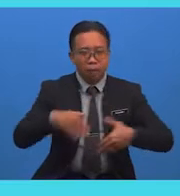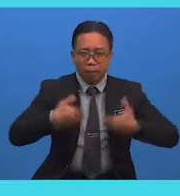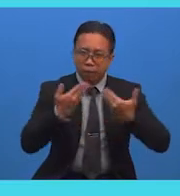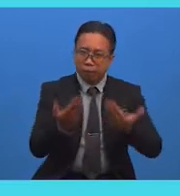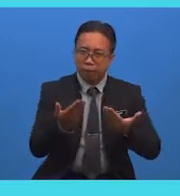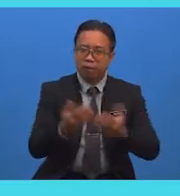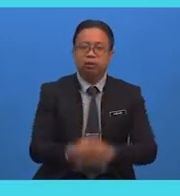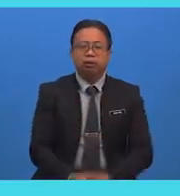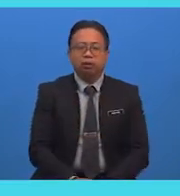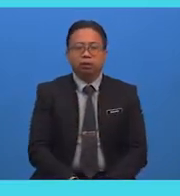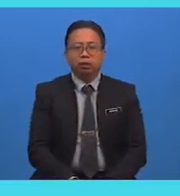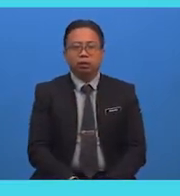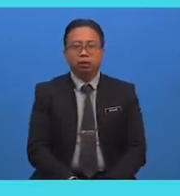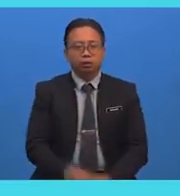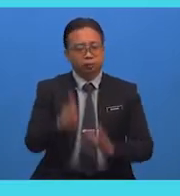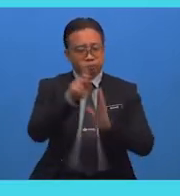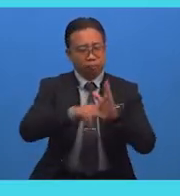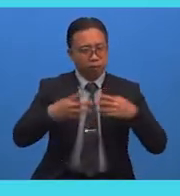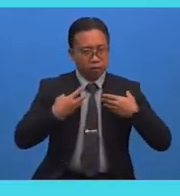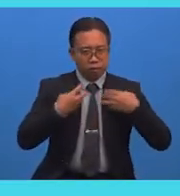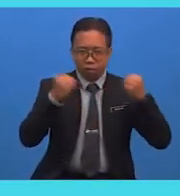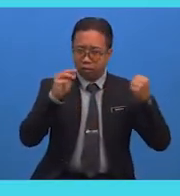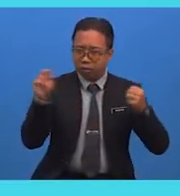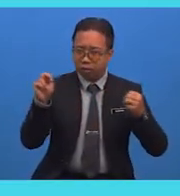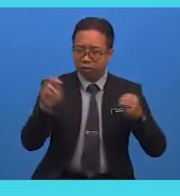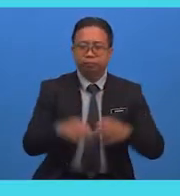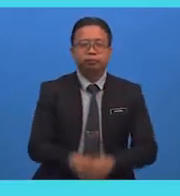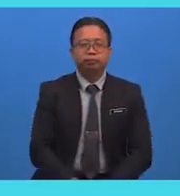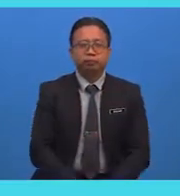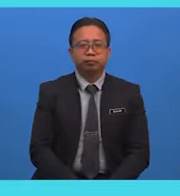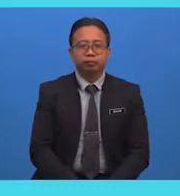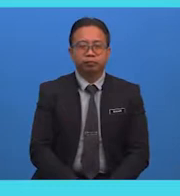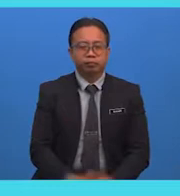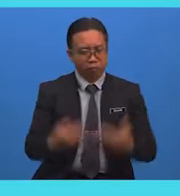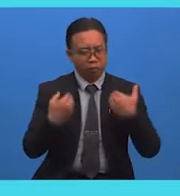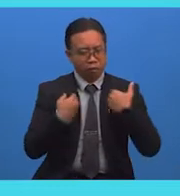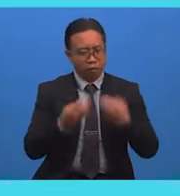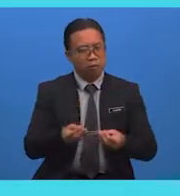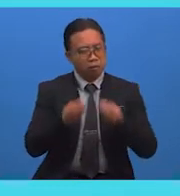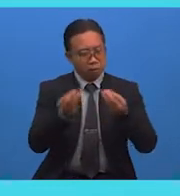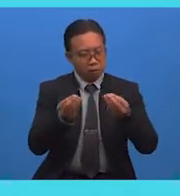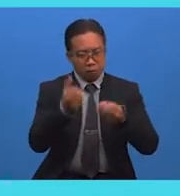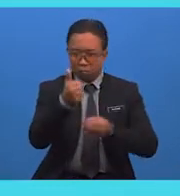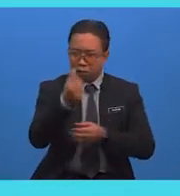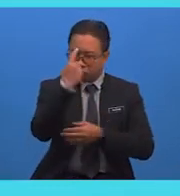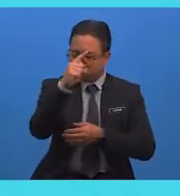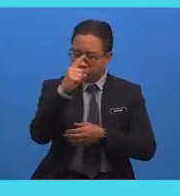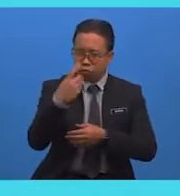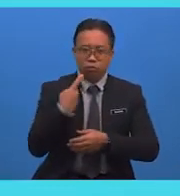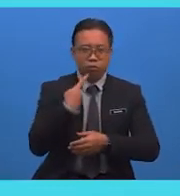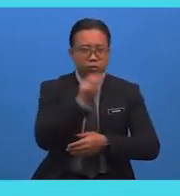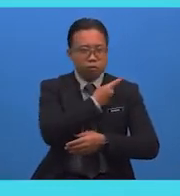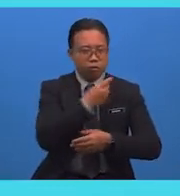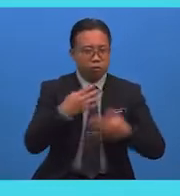dan lain-lain. Kesihatan, sama ada makanan tersebut memberi manfaat kesihatan